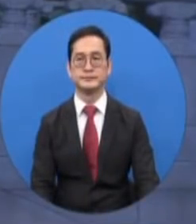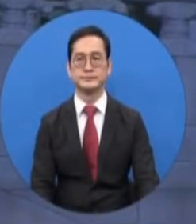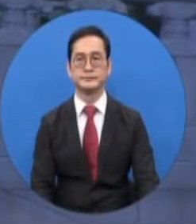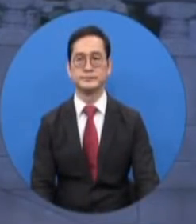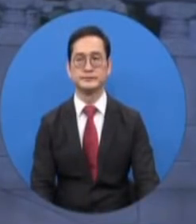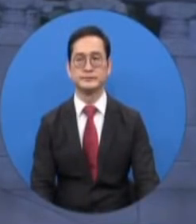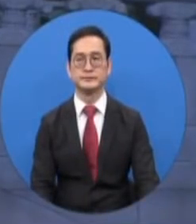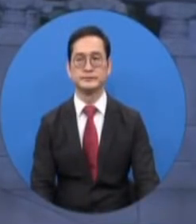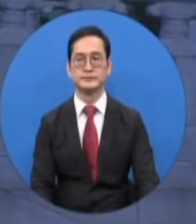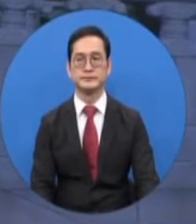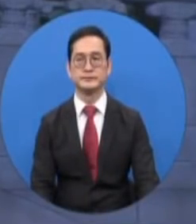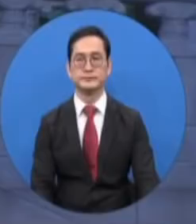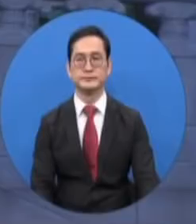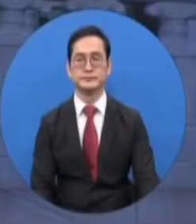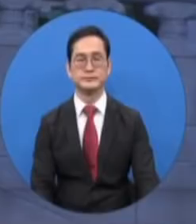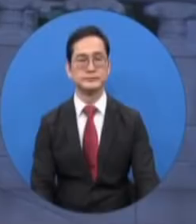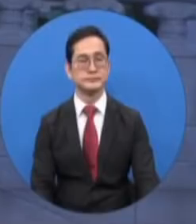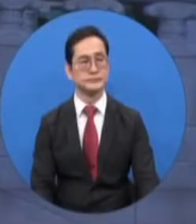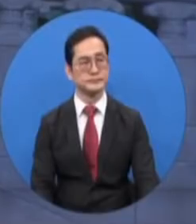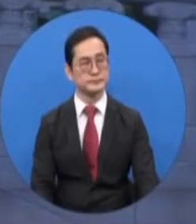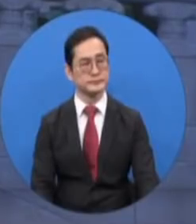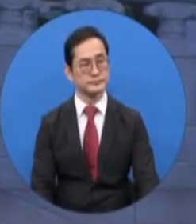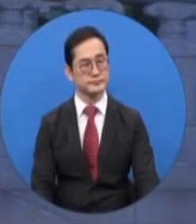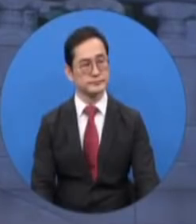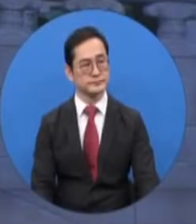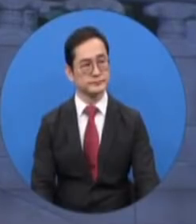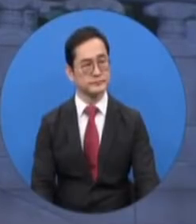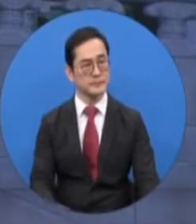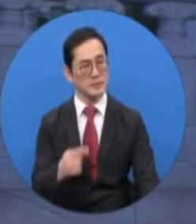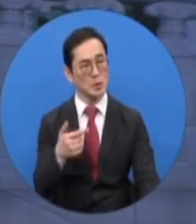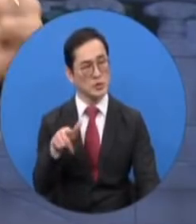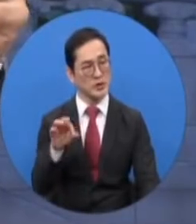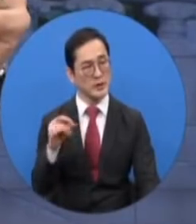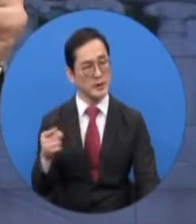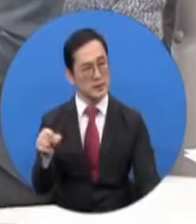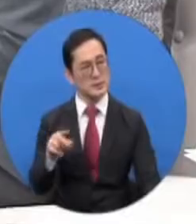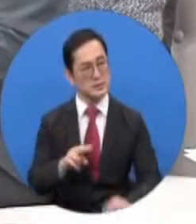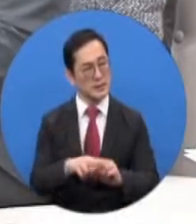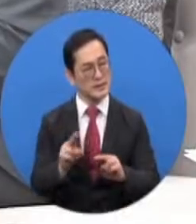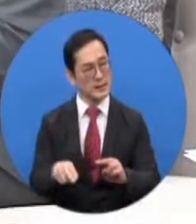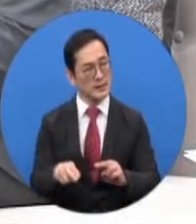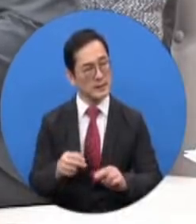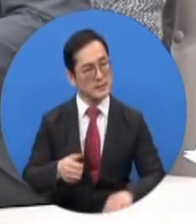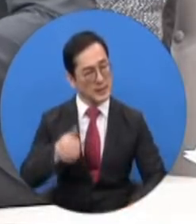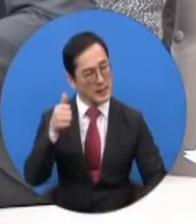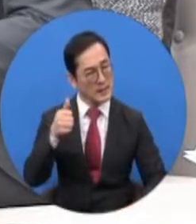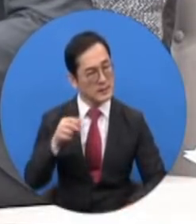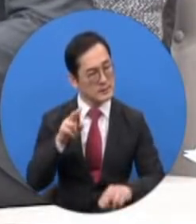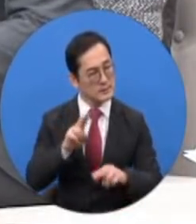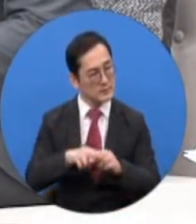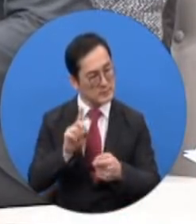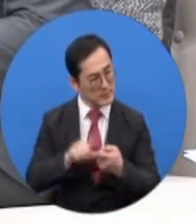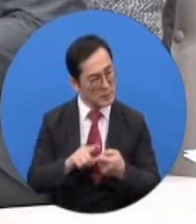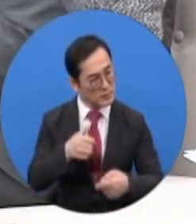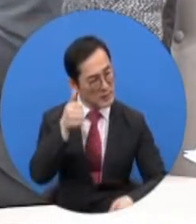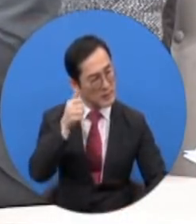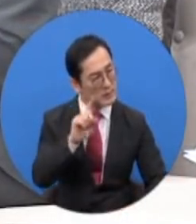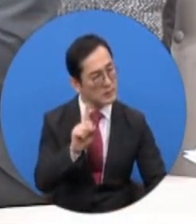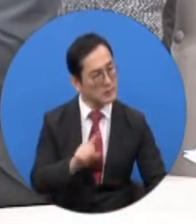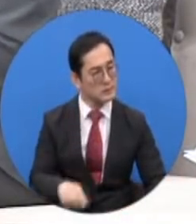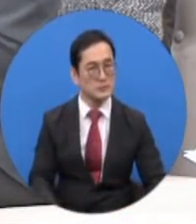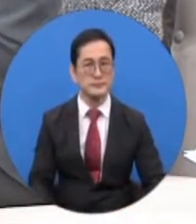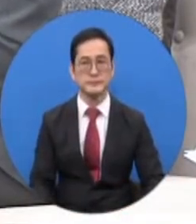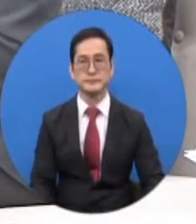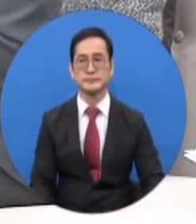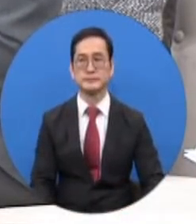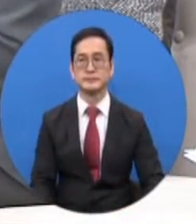궁금합니다. 노정희 중앙선관위원장은 사퇴해야 한다고 보십니까? 아니면 사퇴 안 해도 된다고 봅니까? 저는 이번에